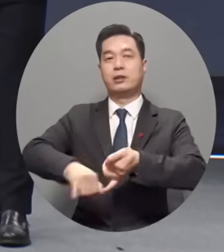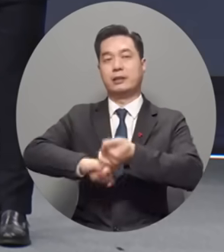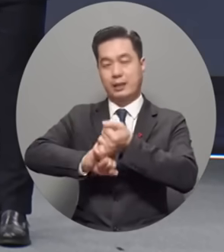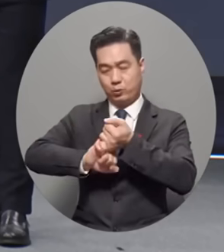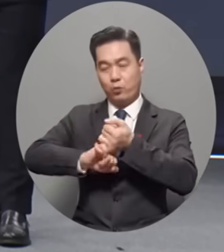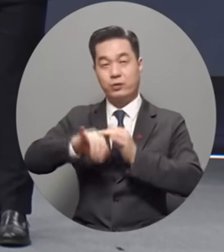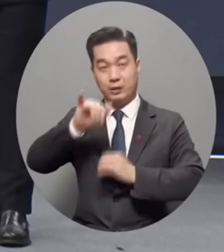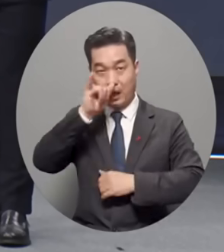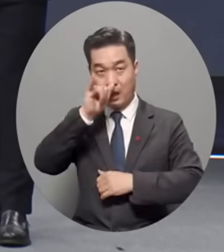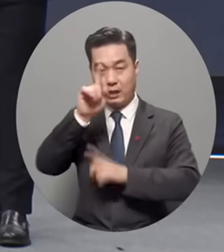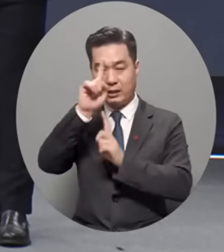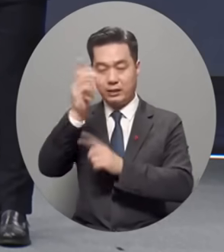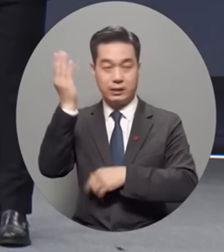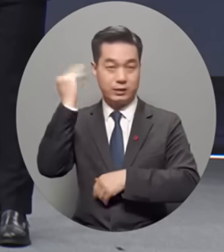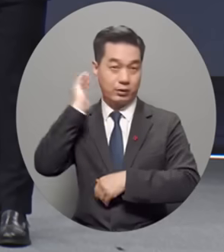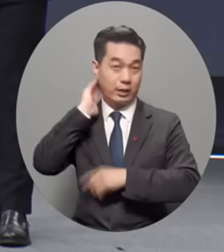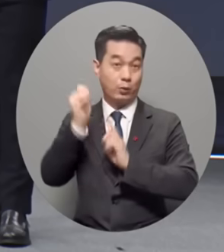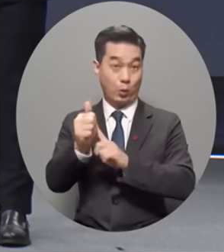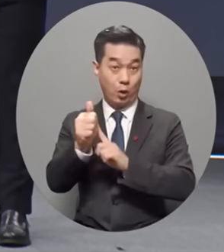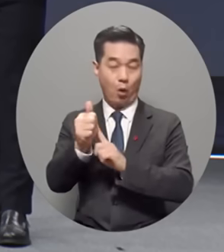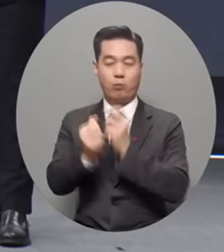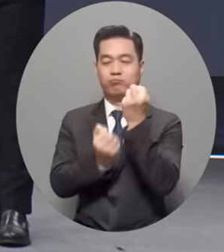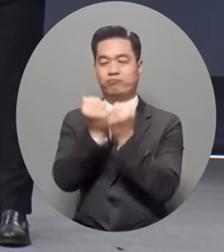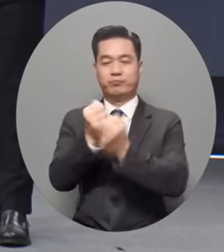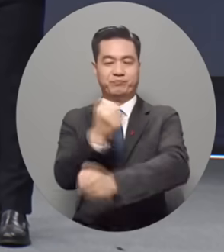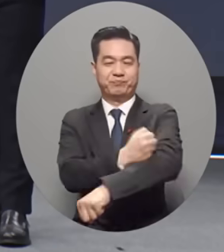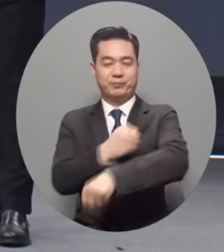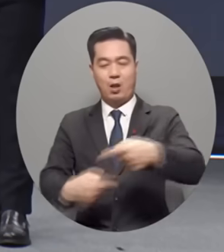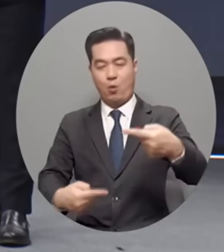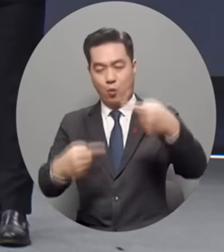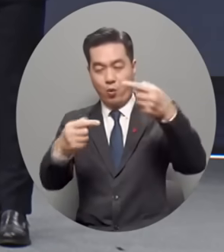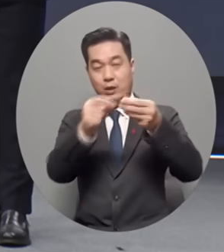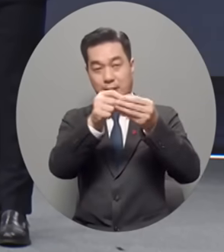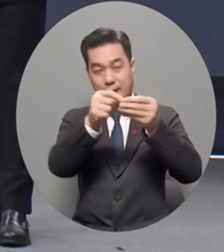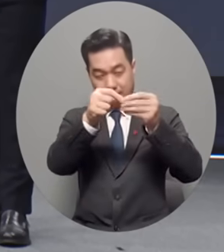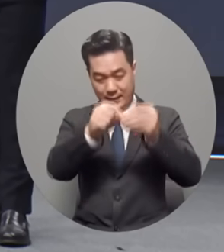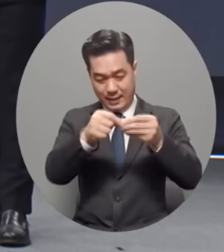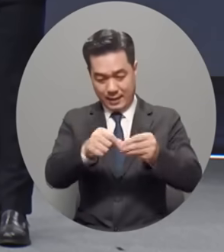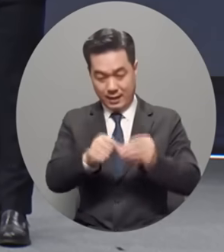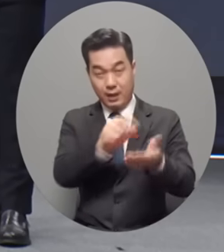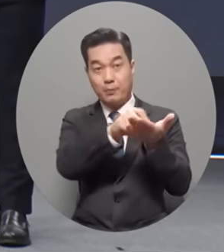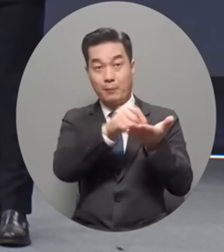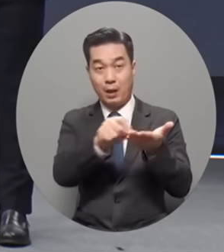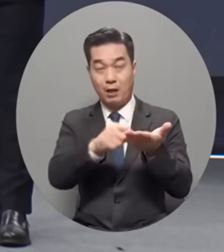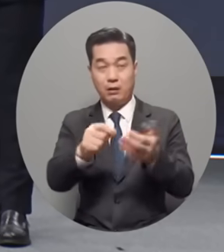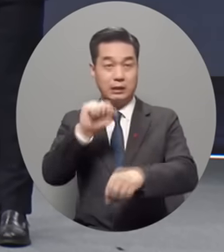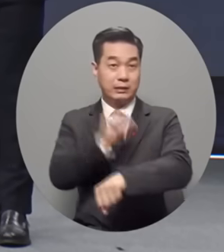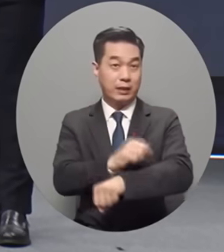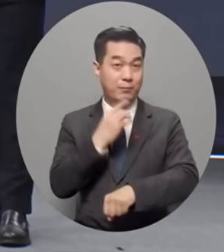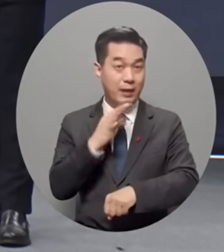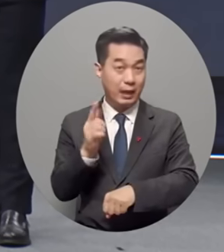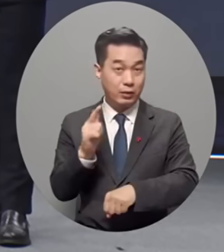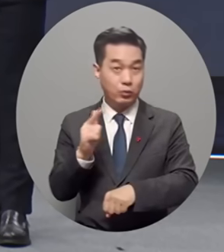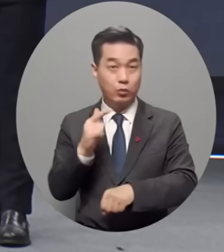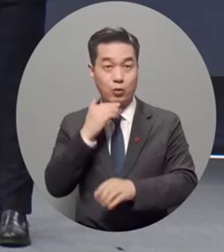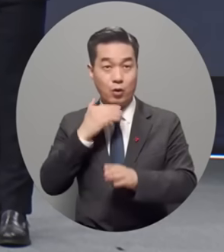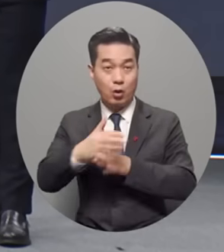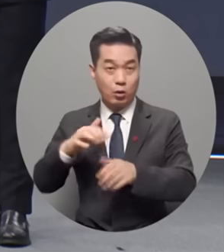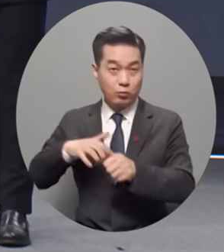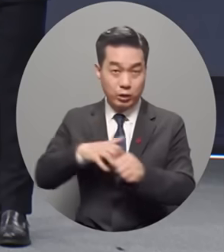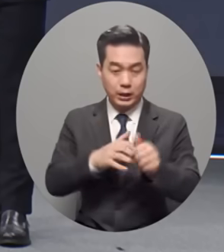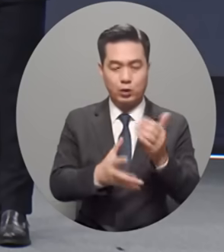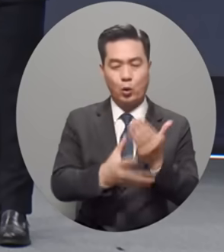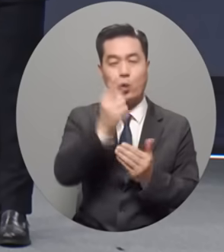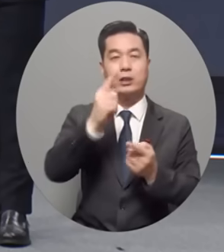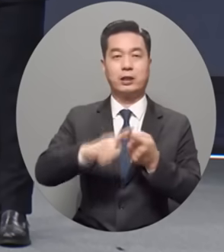이전 대통령의 공이 자세히 서술돼 있습니다. 그런데 이렇게 공만 나오는 건 아닙니다. 북진 통일 주장이 미국 군사